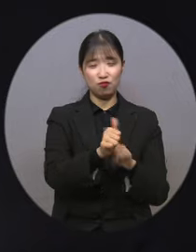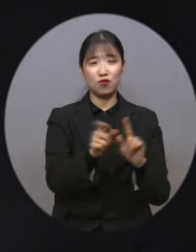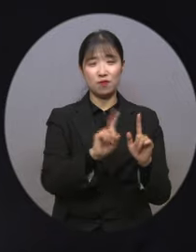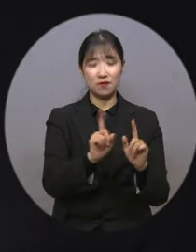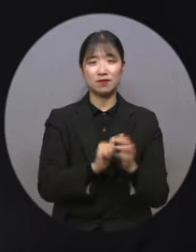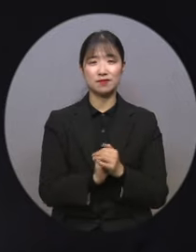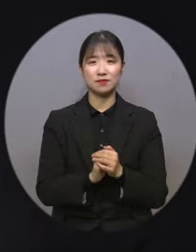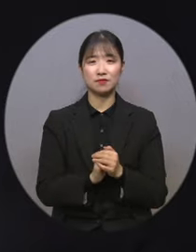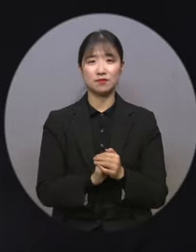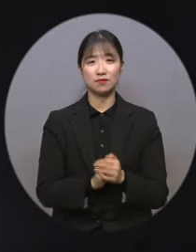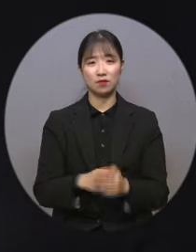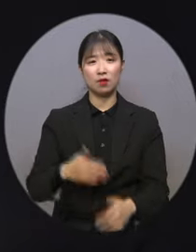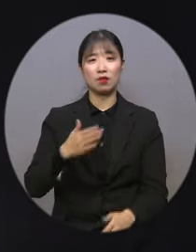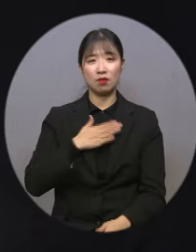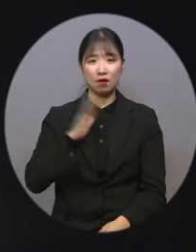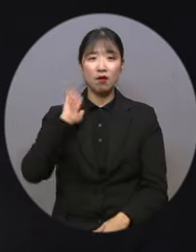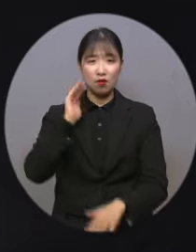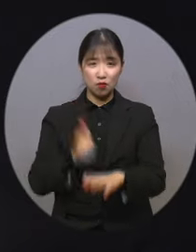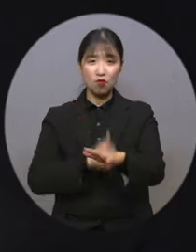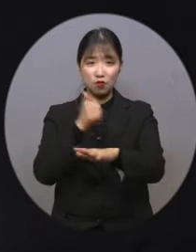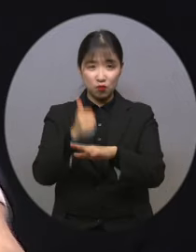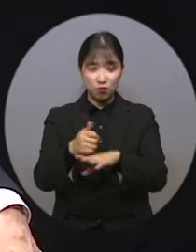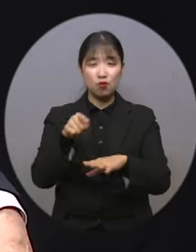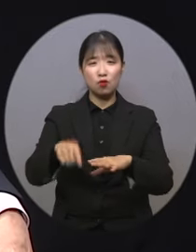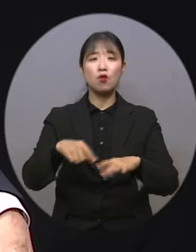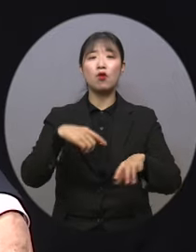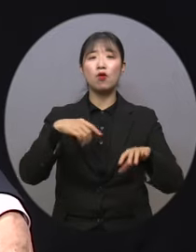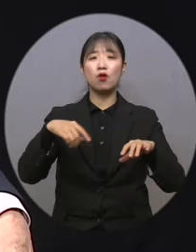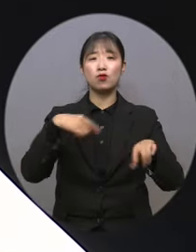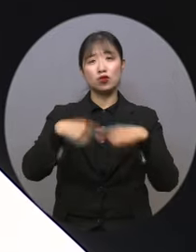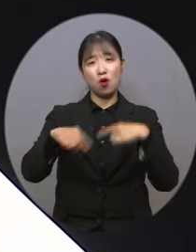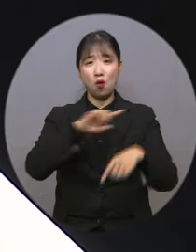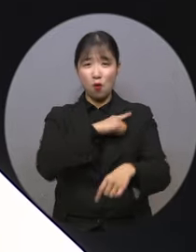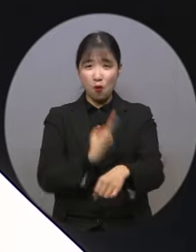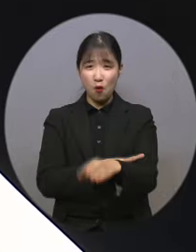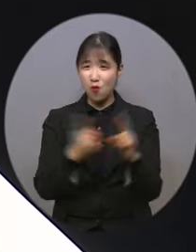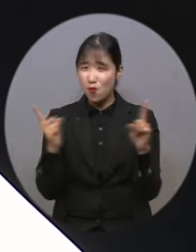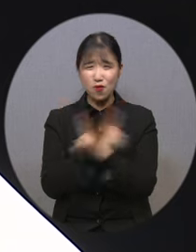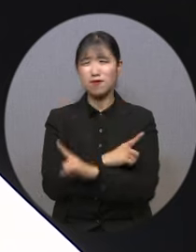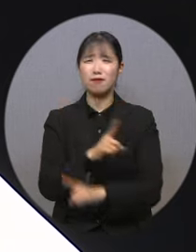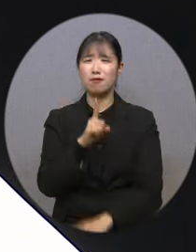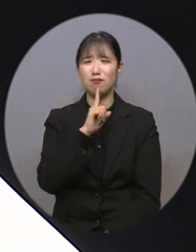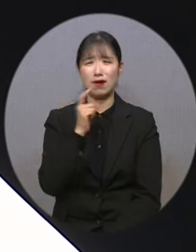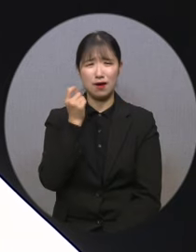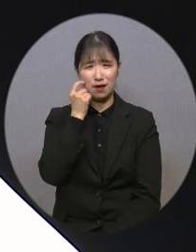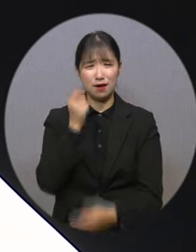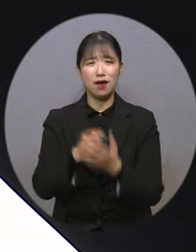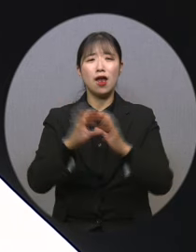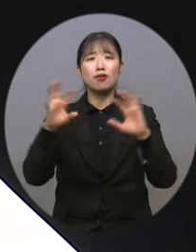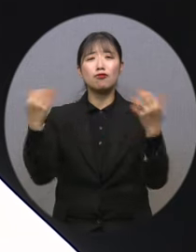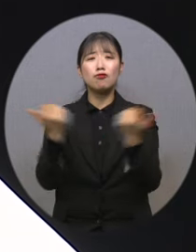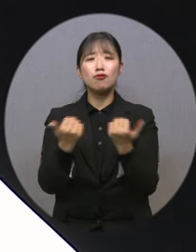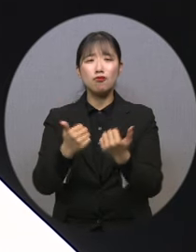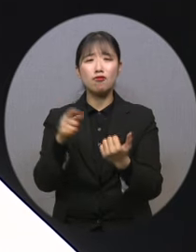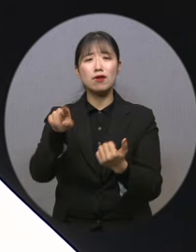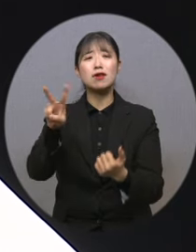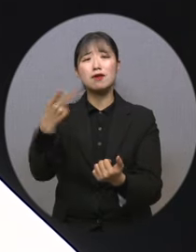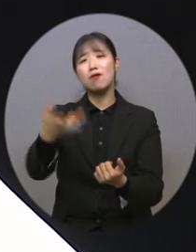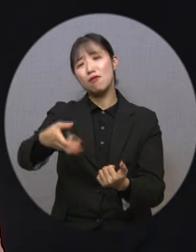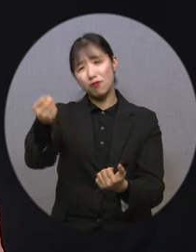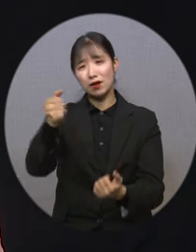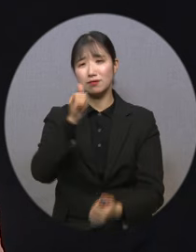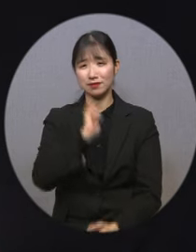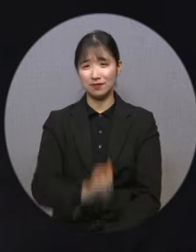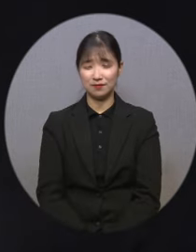국민의 힘에 꼬 내가 대통령 되면 이게 정권교체 다 거짓말이에요 국회의원 2백 명이 있는데 정권은 국회에서 200 명 지고